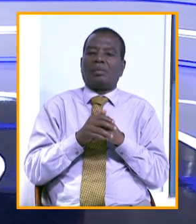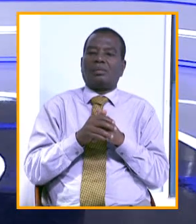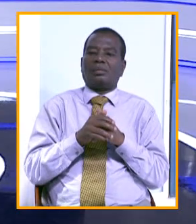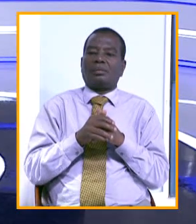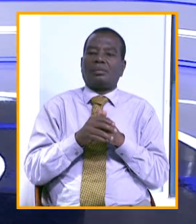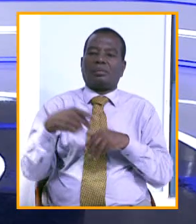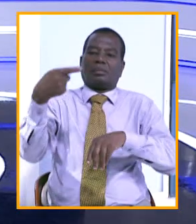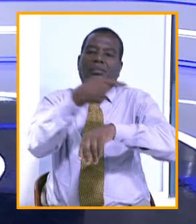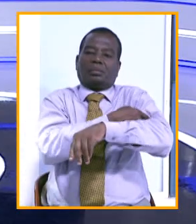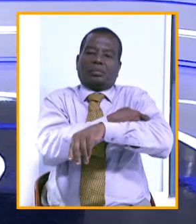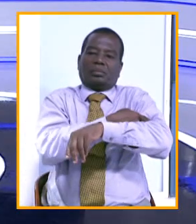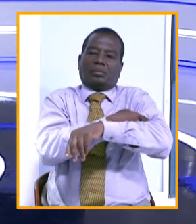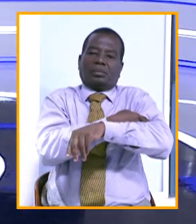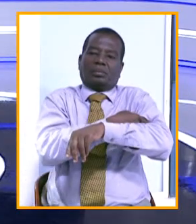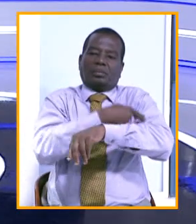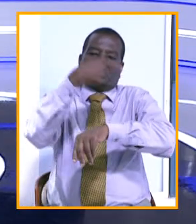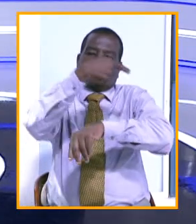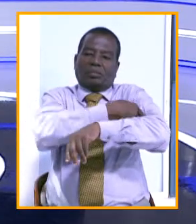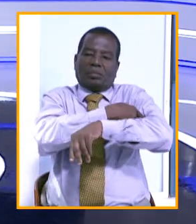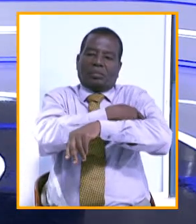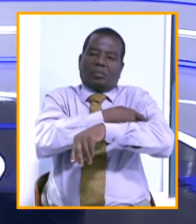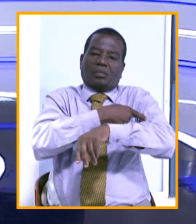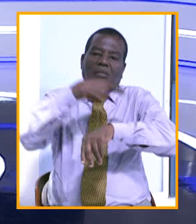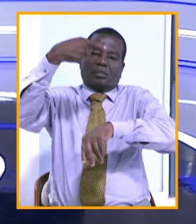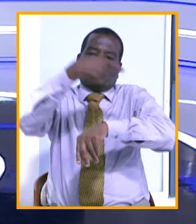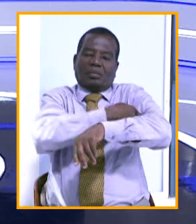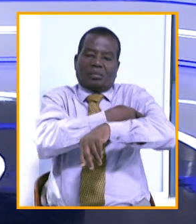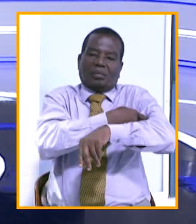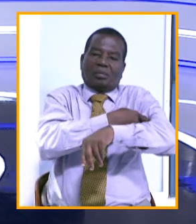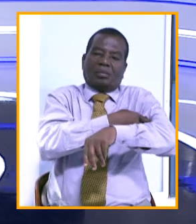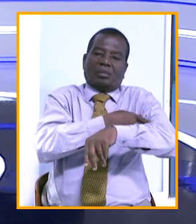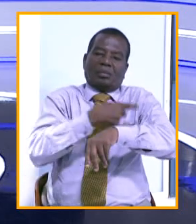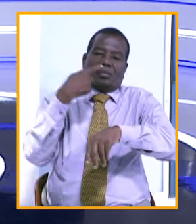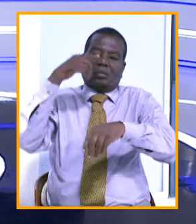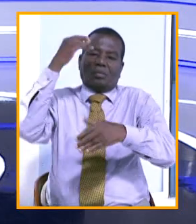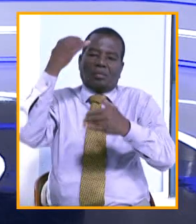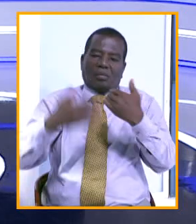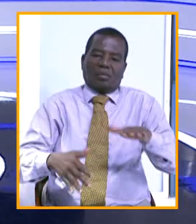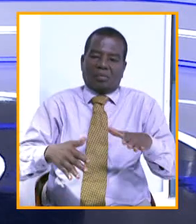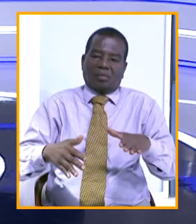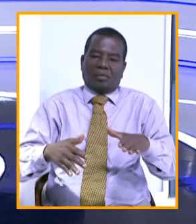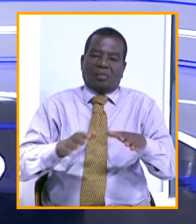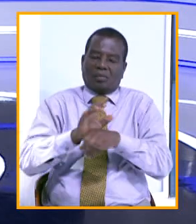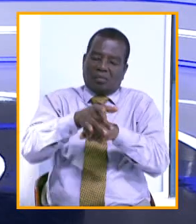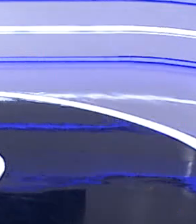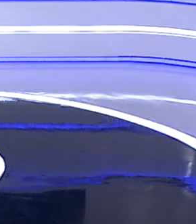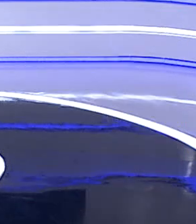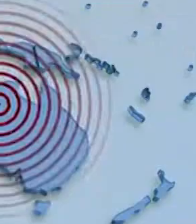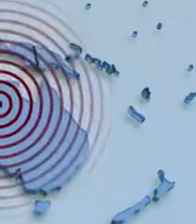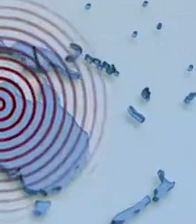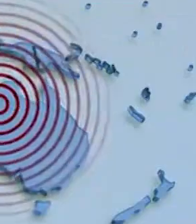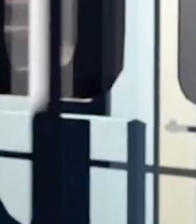La vaccination, encore la vaccination et toujours la vaccination pour mettre fin au coronavirus dans le monde.